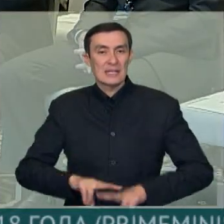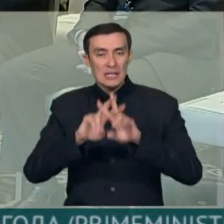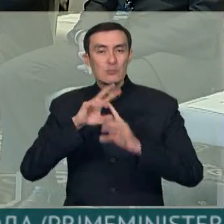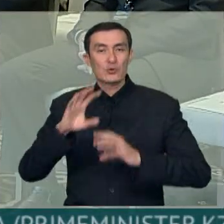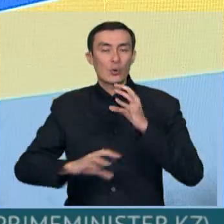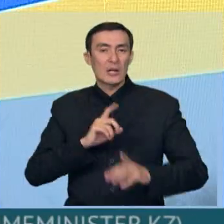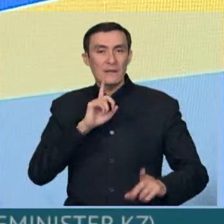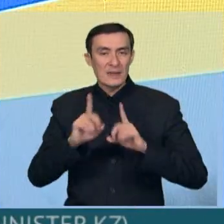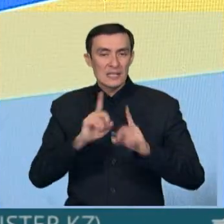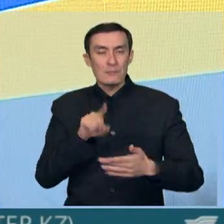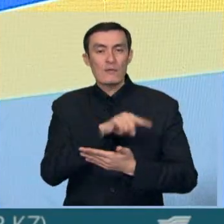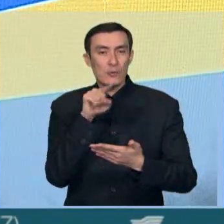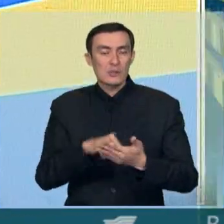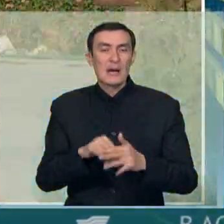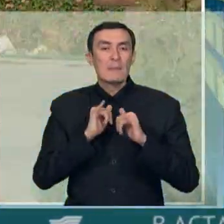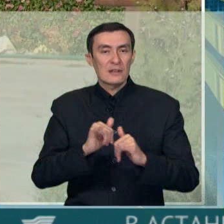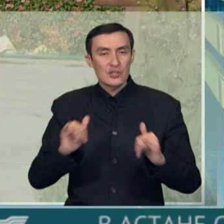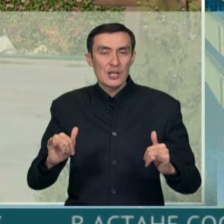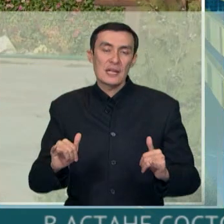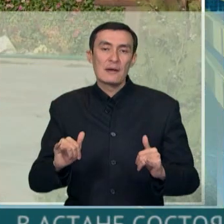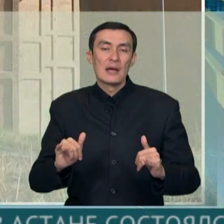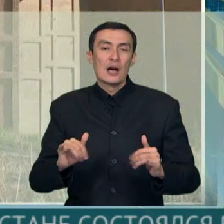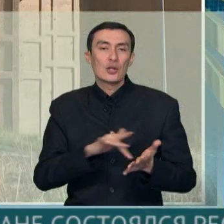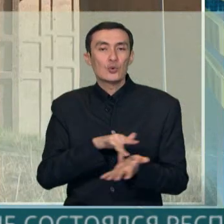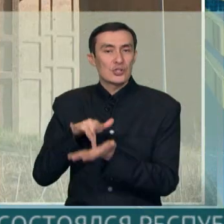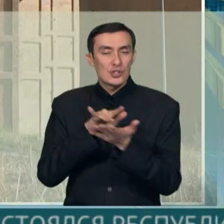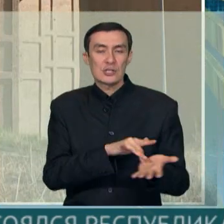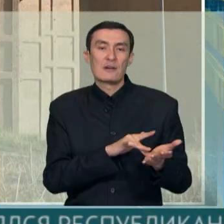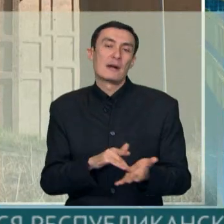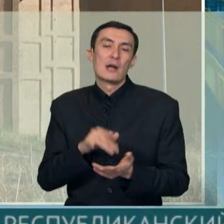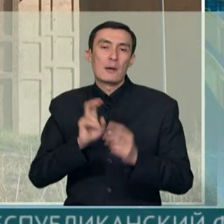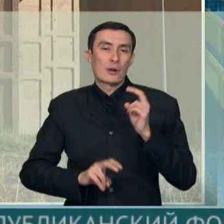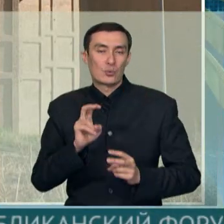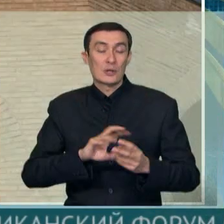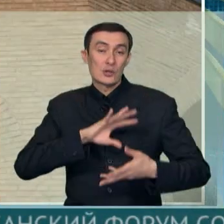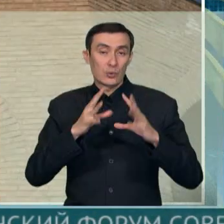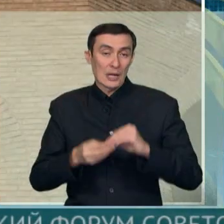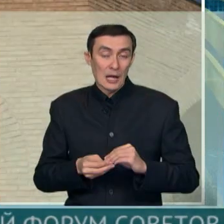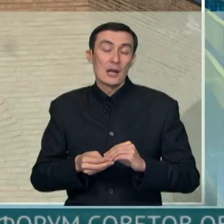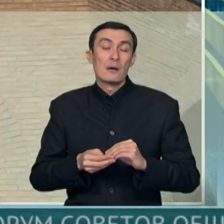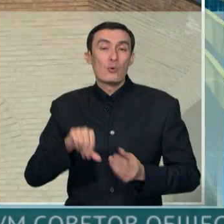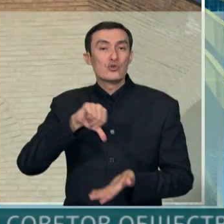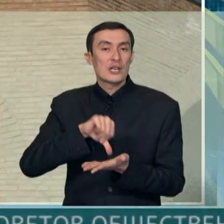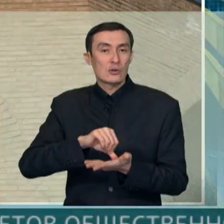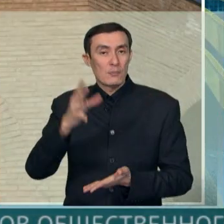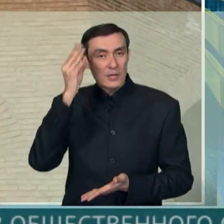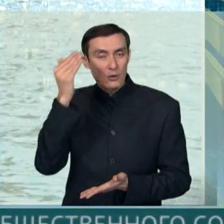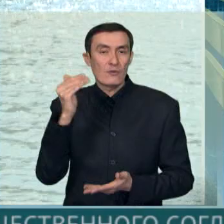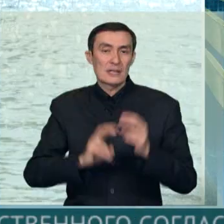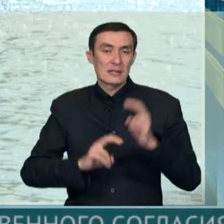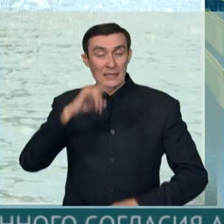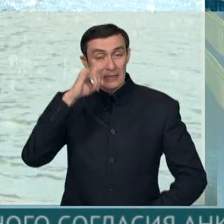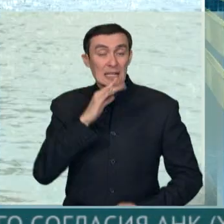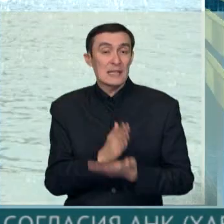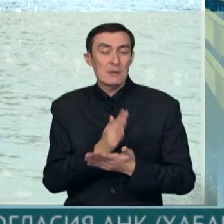на международной конференции по вопросам продвижения и формирования туристического продукта. По мнению участников мероприятия,